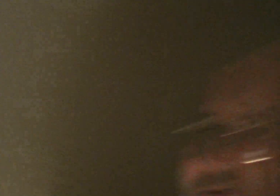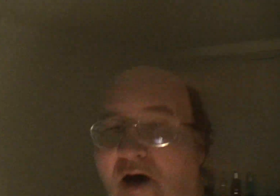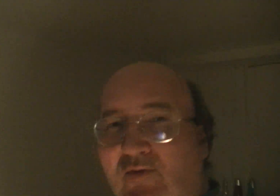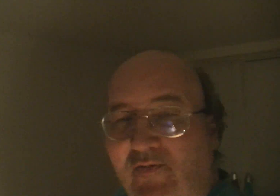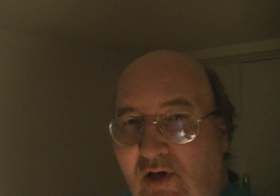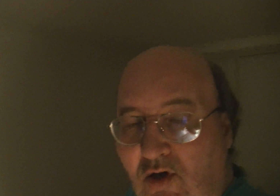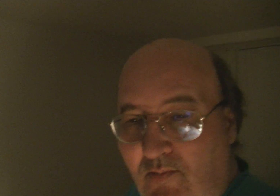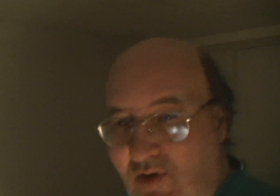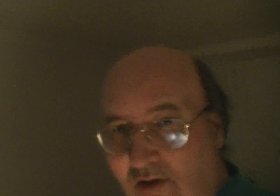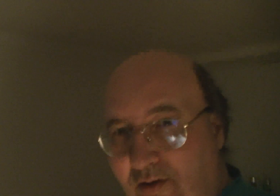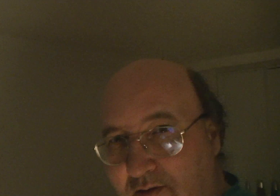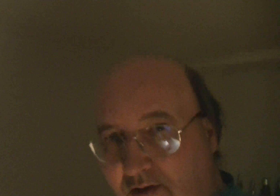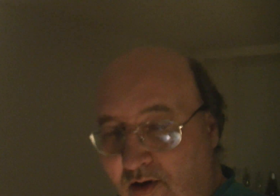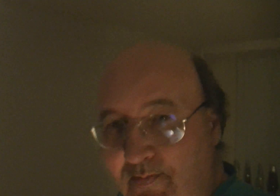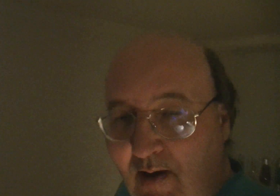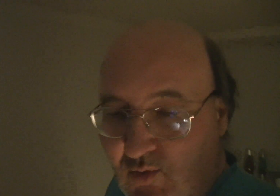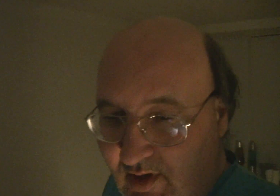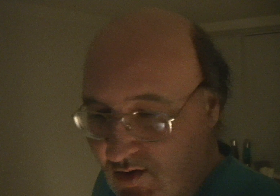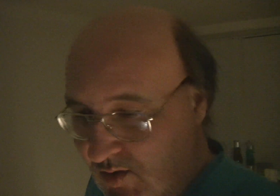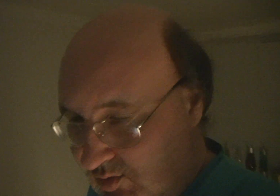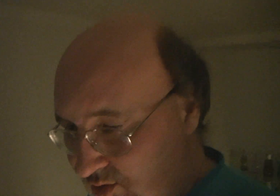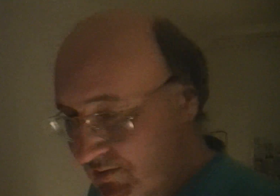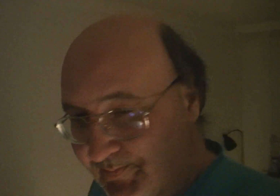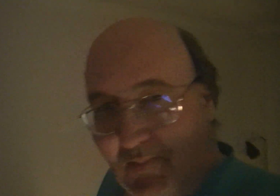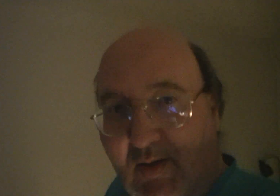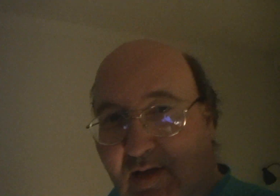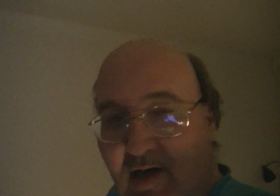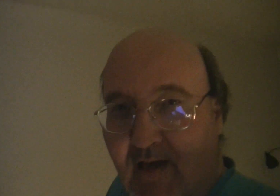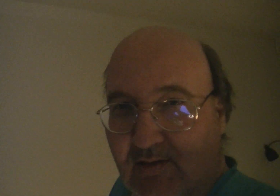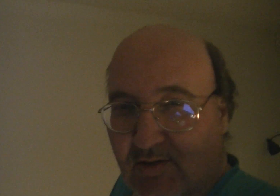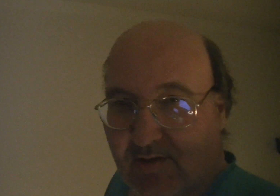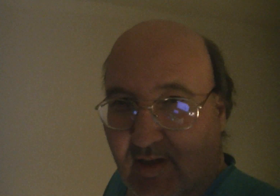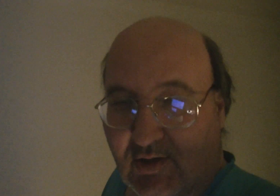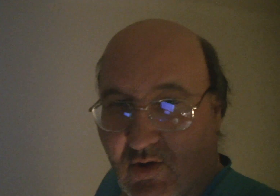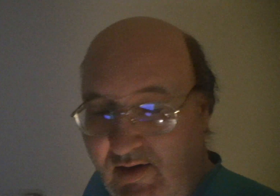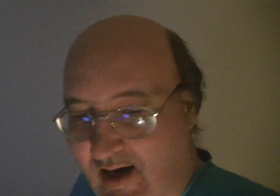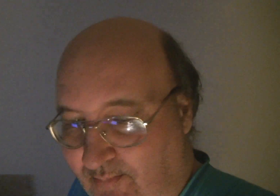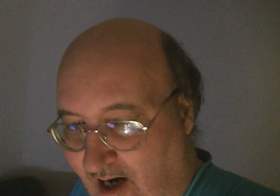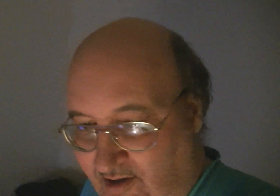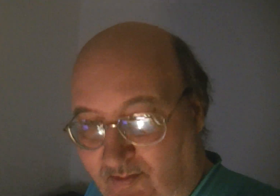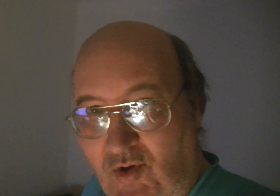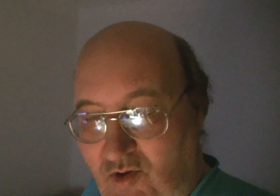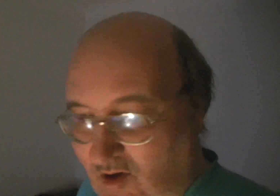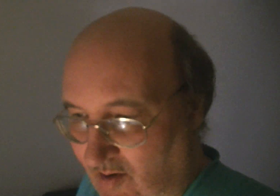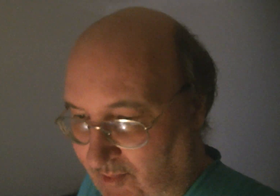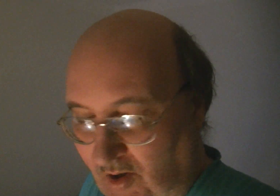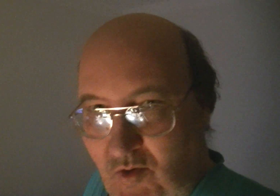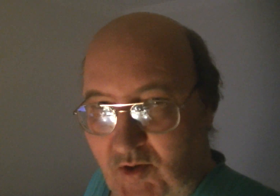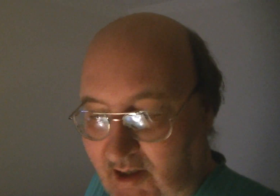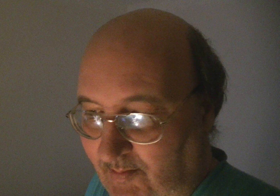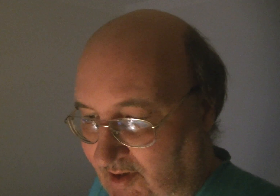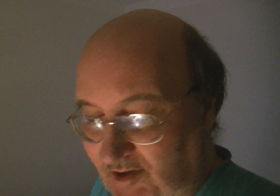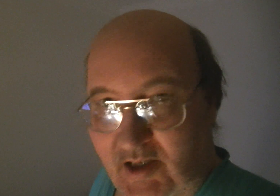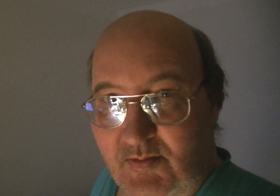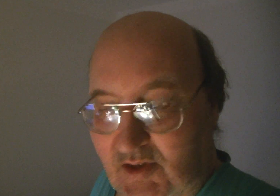God aften og velkommen. Klokken et par minutter i 8. Der er et ekstraordinære pressemøde om klokken